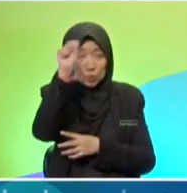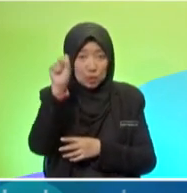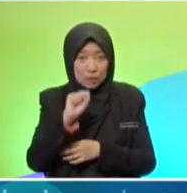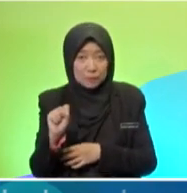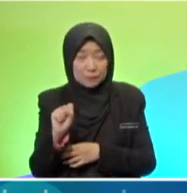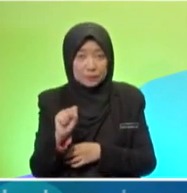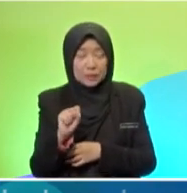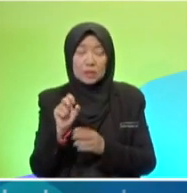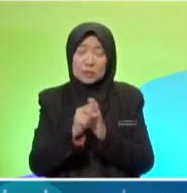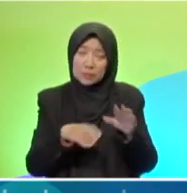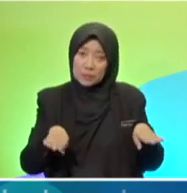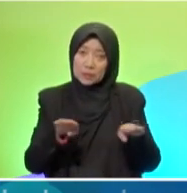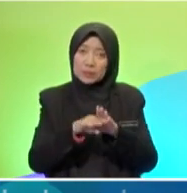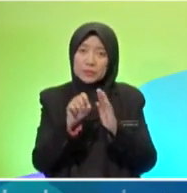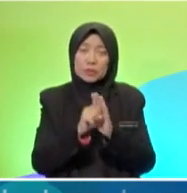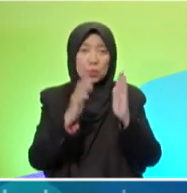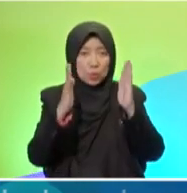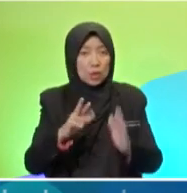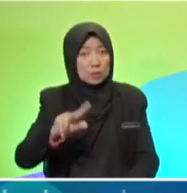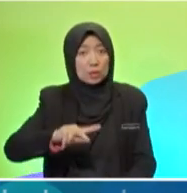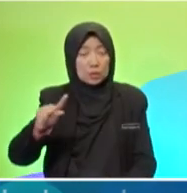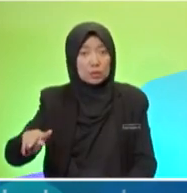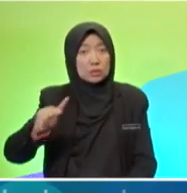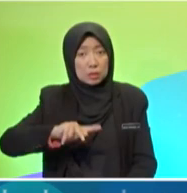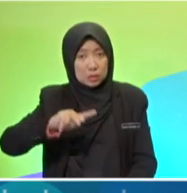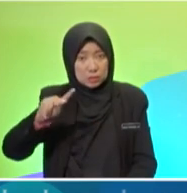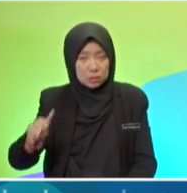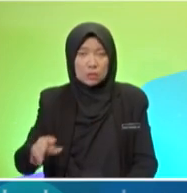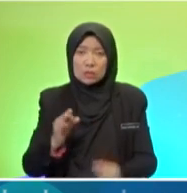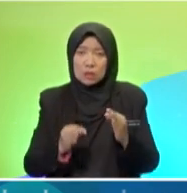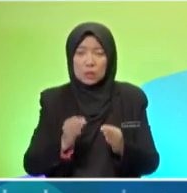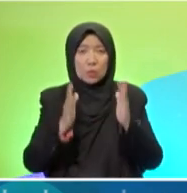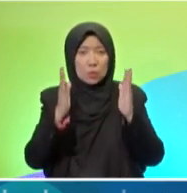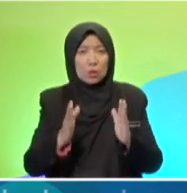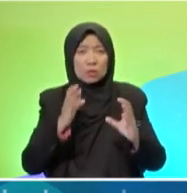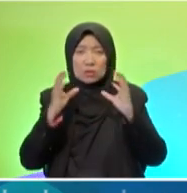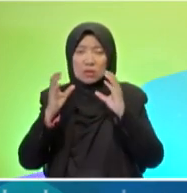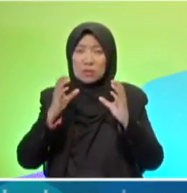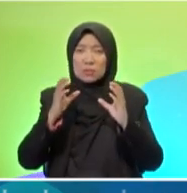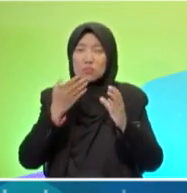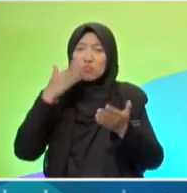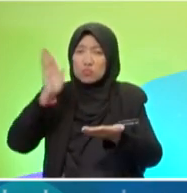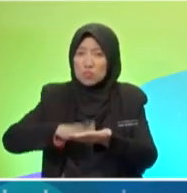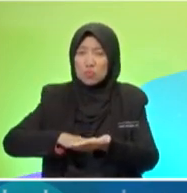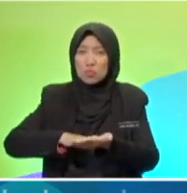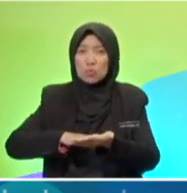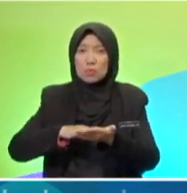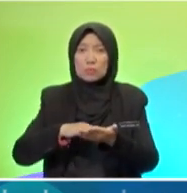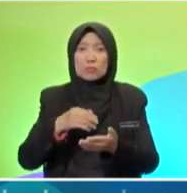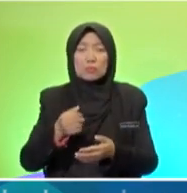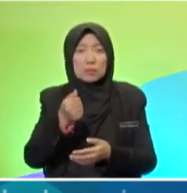sebagai seorang kanak-kanak Zakwan kalau orang bercakap perkataan yang kasar dan